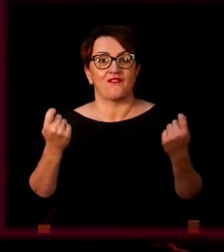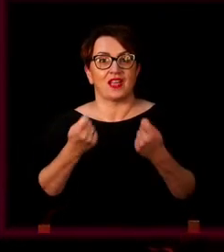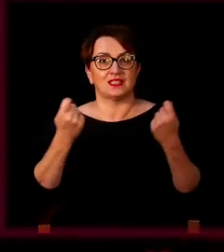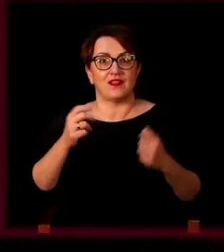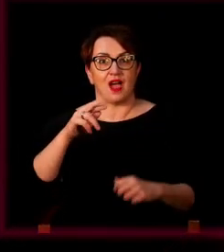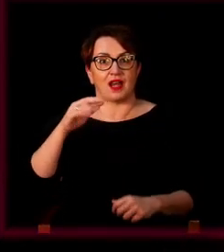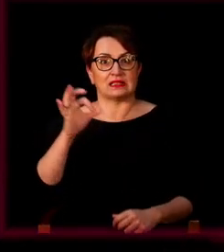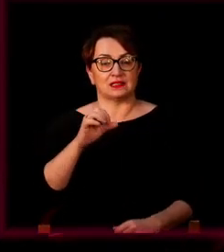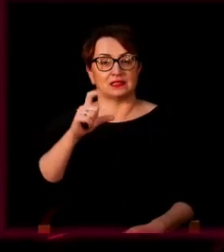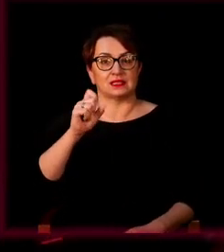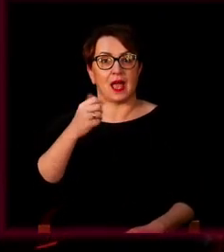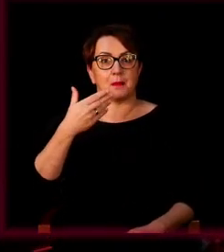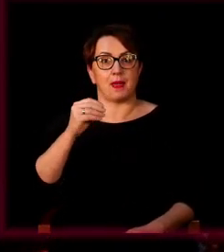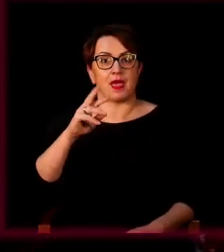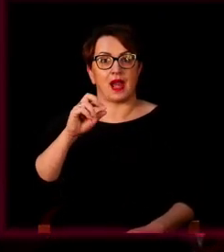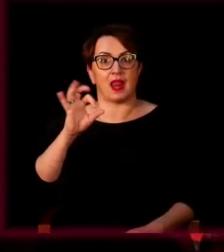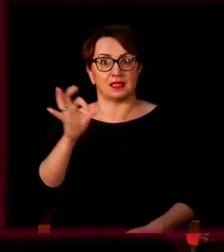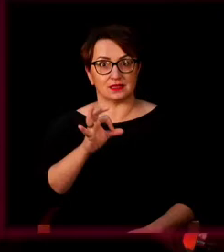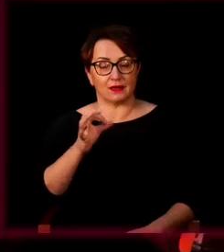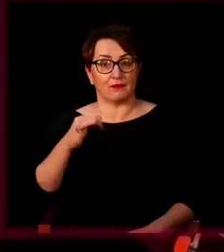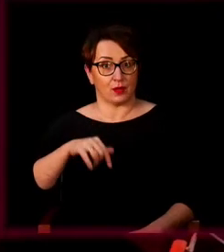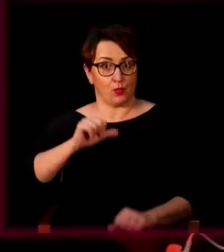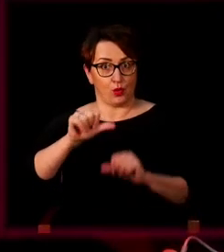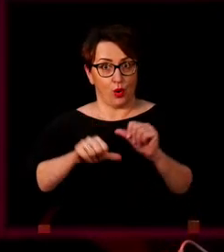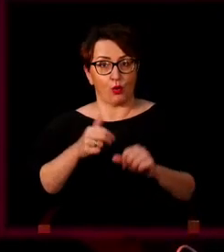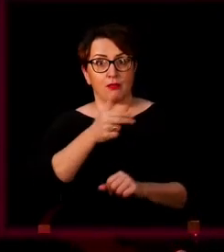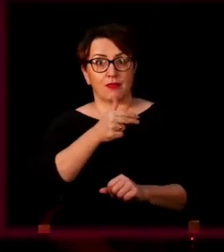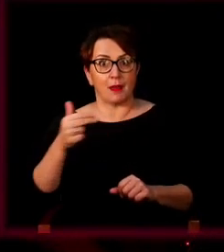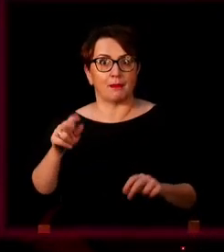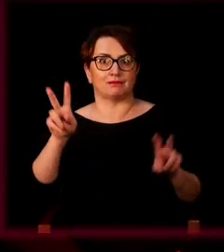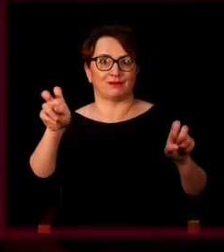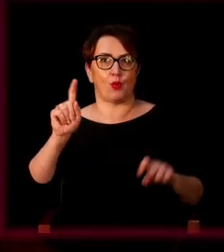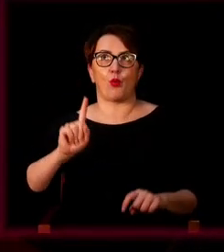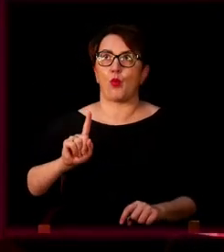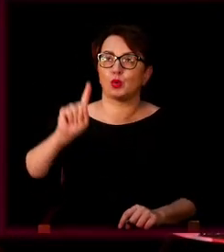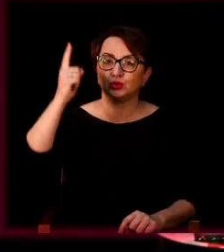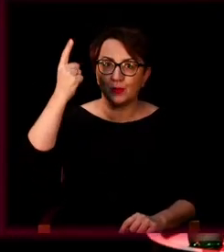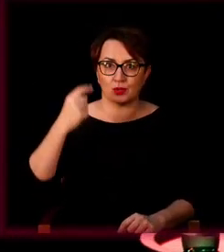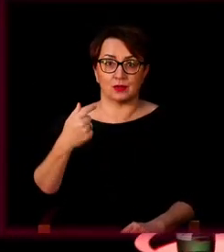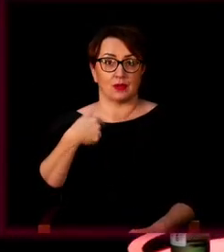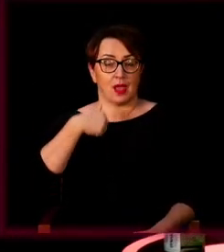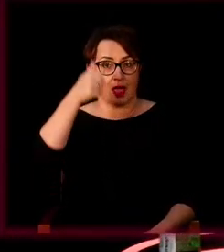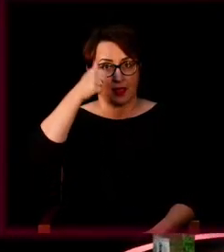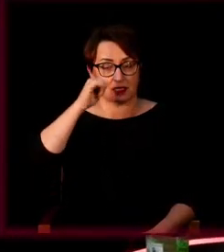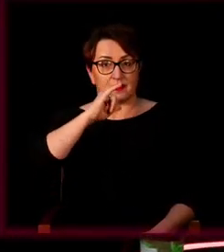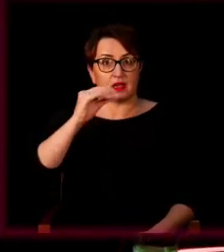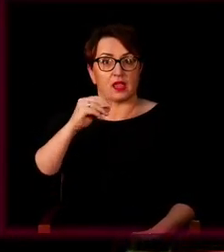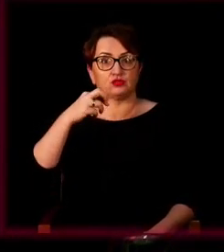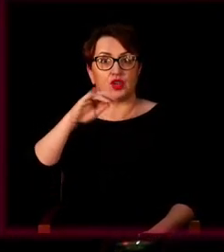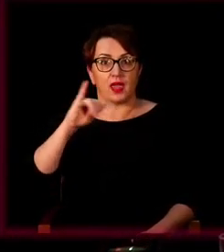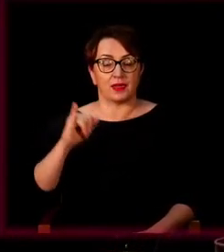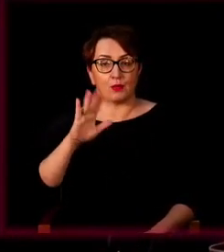Cameralis. W tym roku edycja poświęcona jest tematowi kosmosu. Ja nazywam się Andrzej Burszta